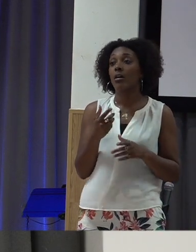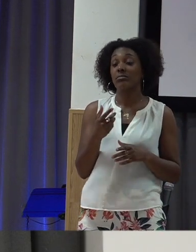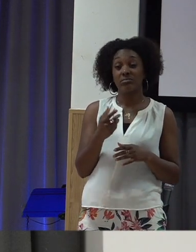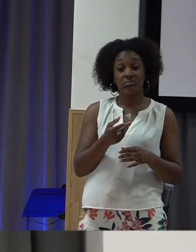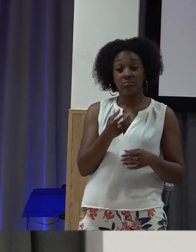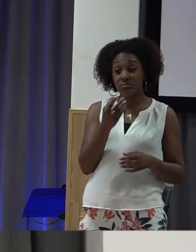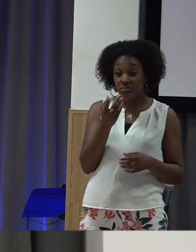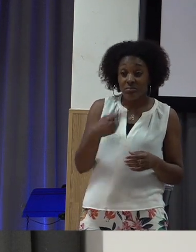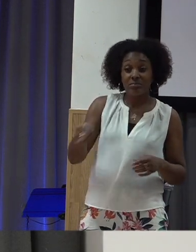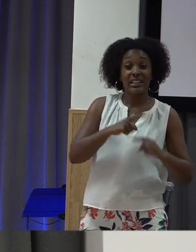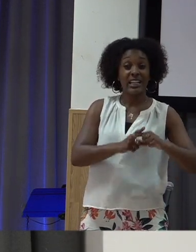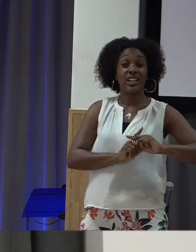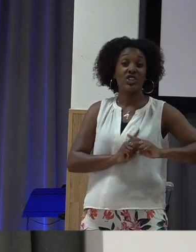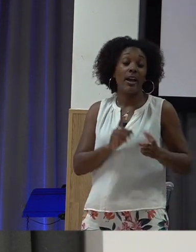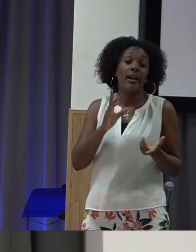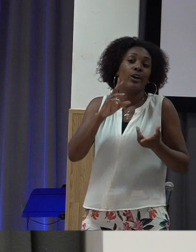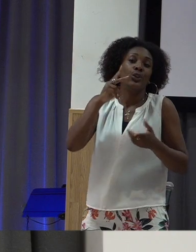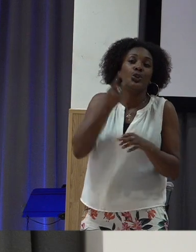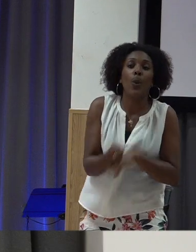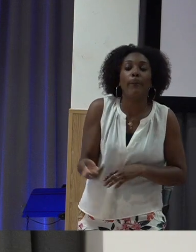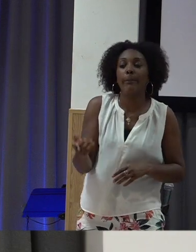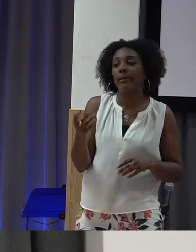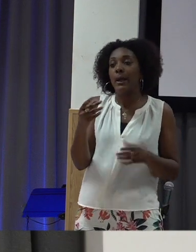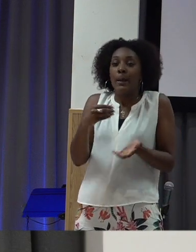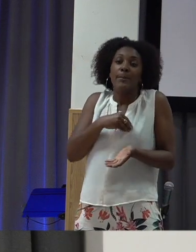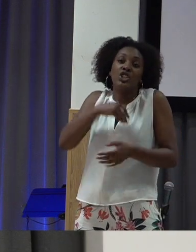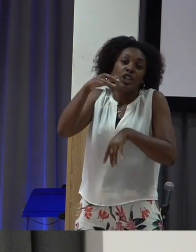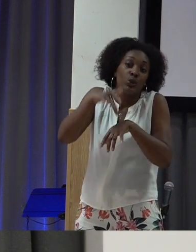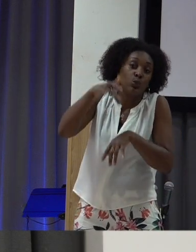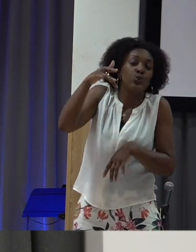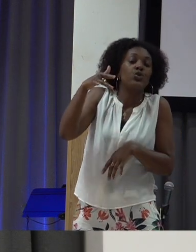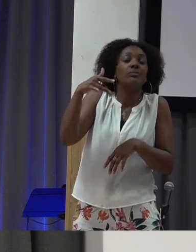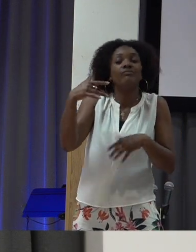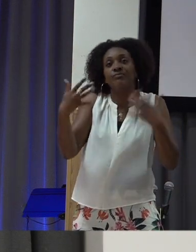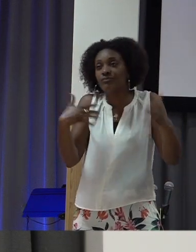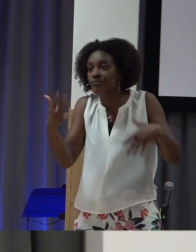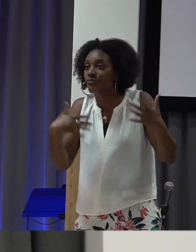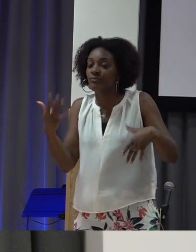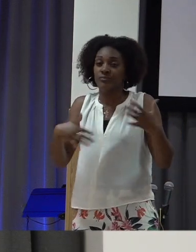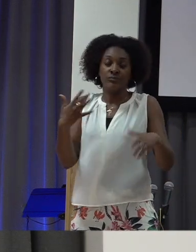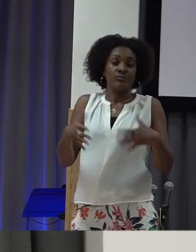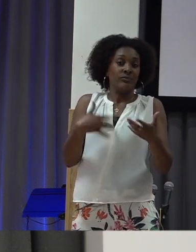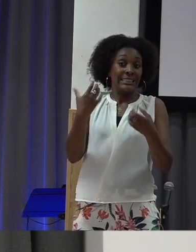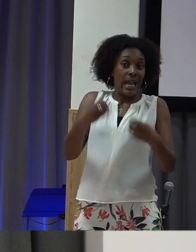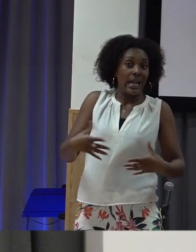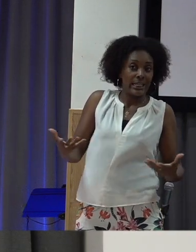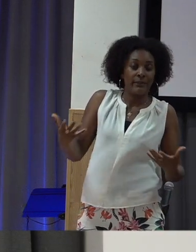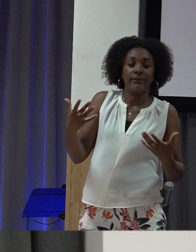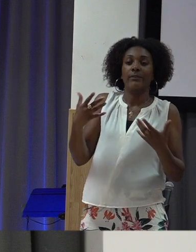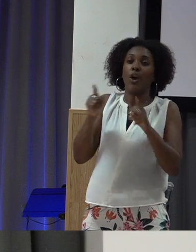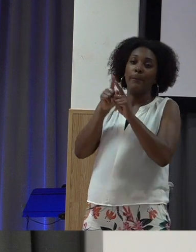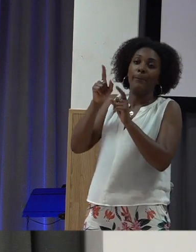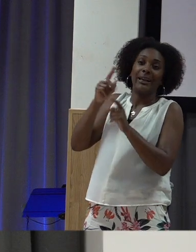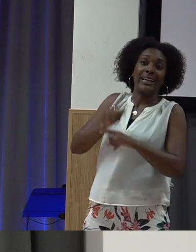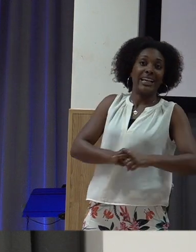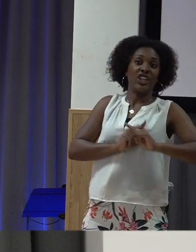Dieu, c'est-à-dire des glissades qui amènent les chrétiens à ne plus être, disons, en contact avec Dieu,